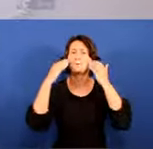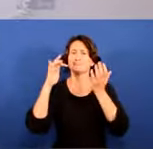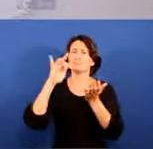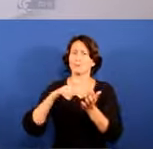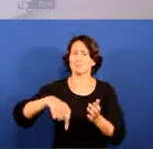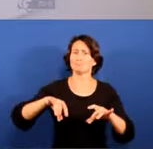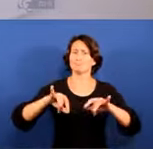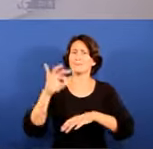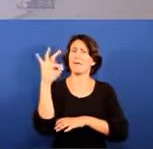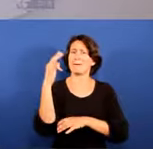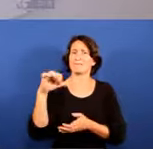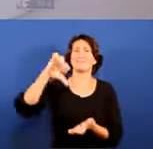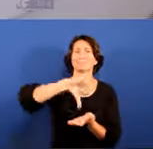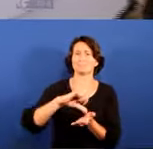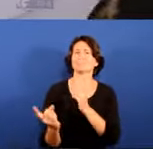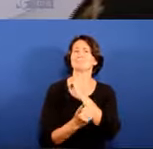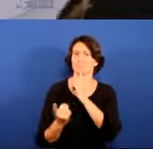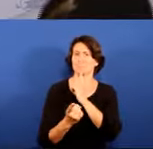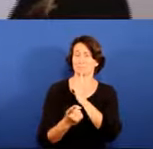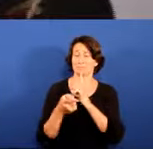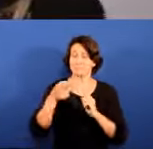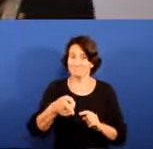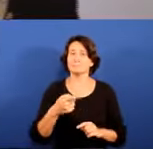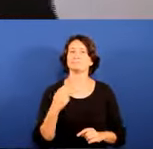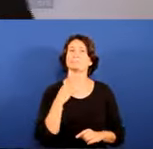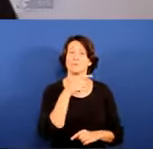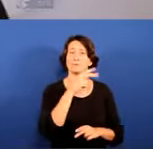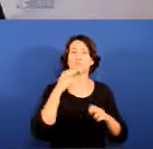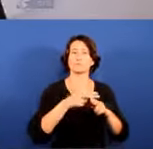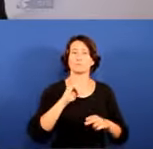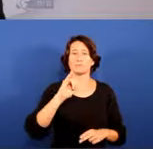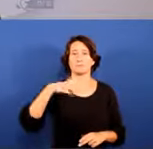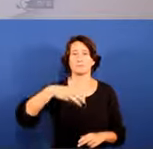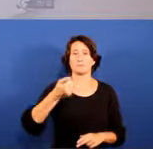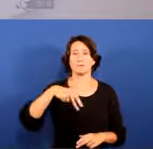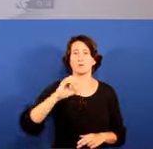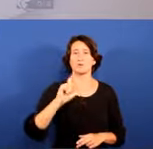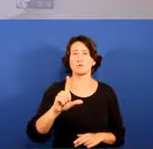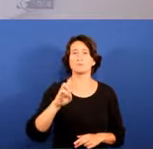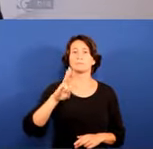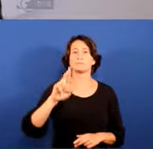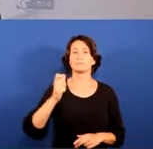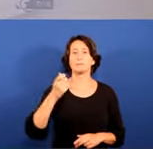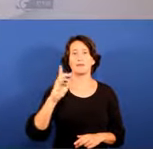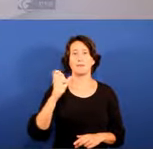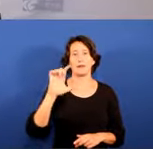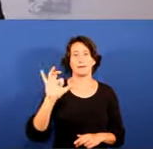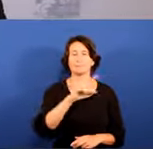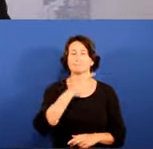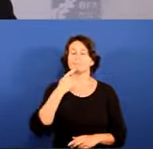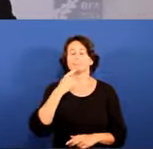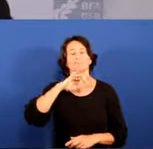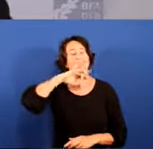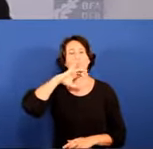zen nazioarteko erakundea da. Haren xedea honakoa da. Metalurgia eta arlo horretako industria mekanikoa mundu